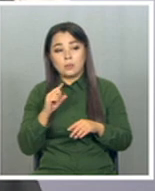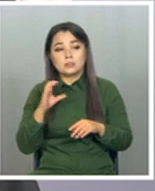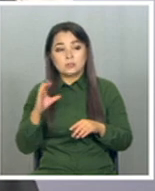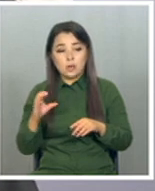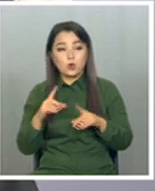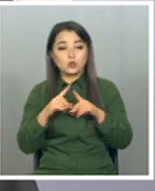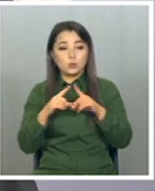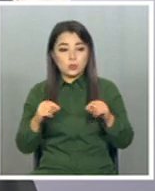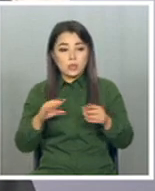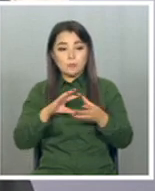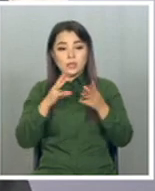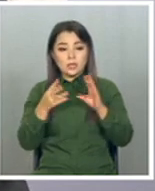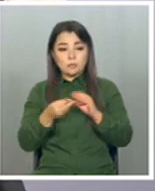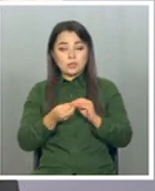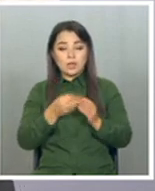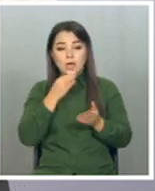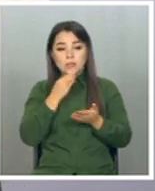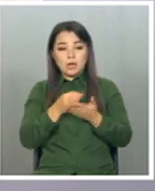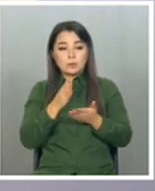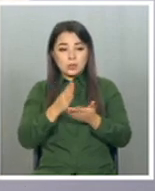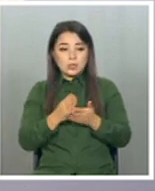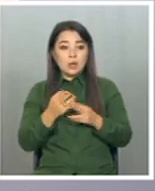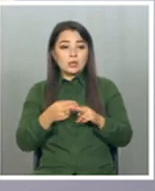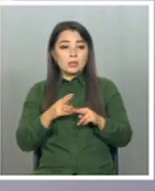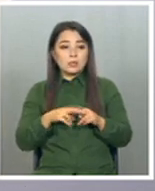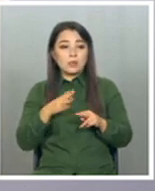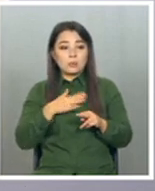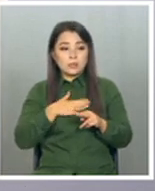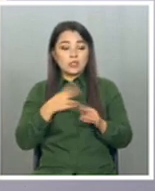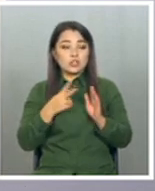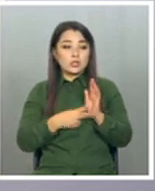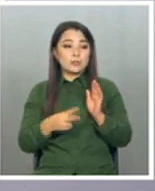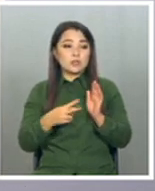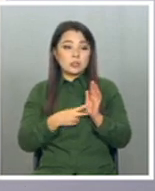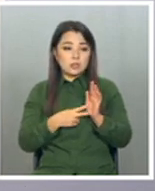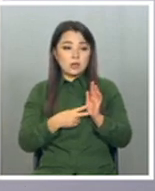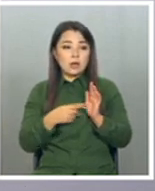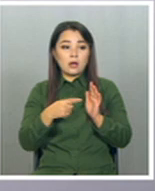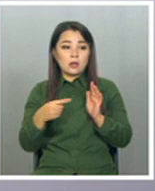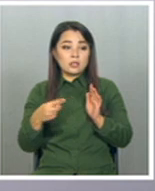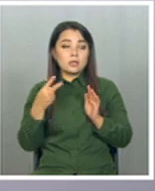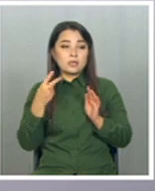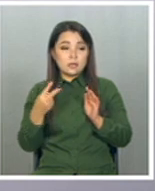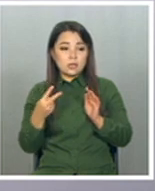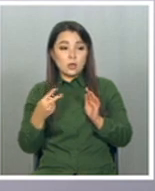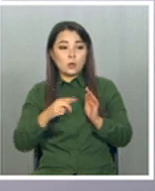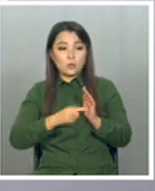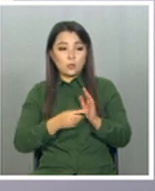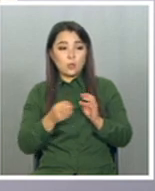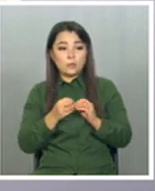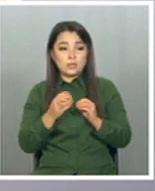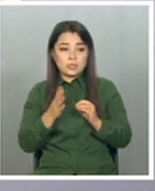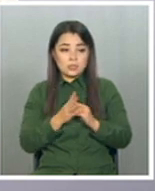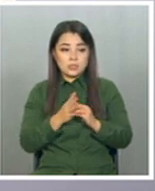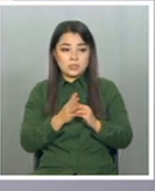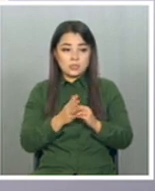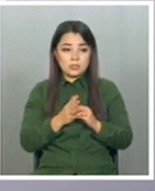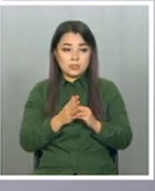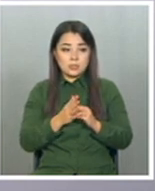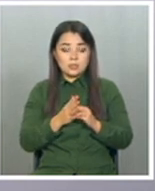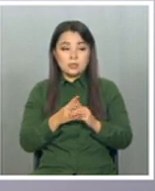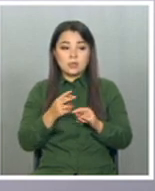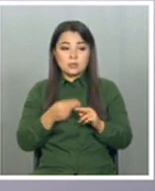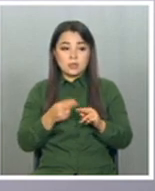үшбұрышының периметрі шығады. Ал бізде мінекей 77 азайтылған 2 көбейтілген 15. Яғни